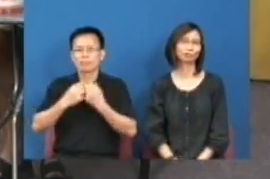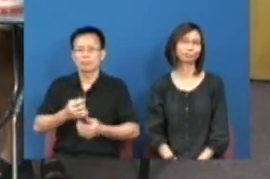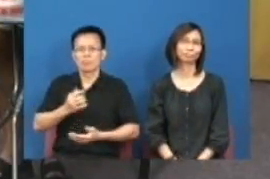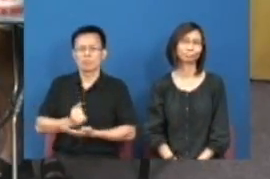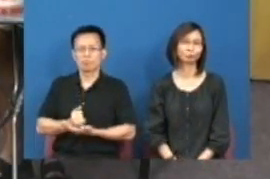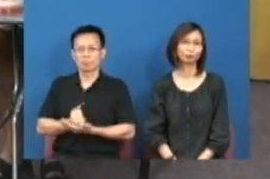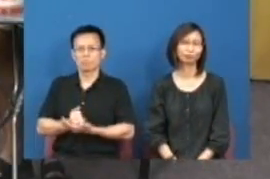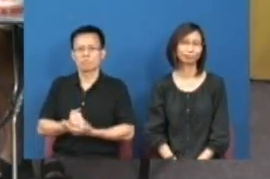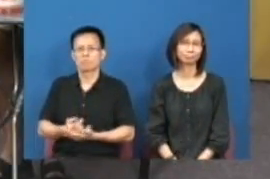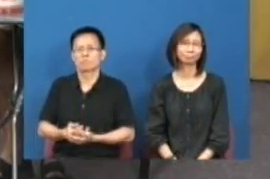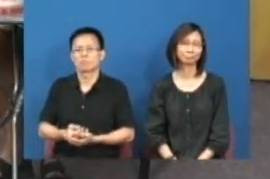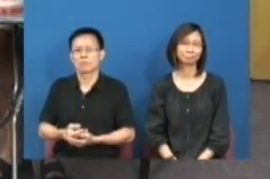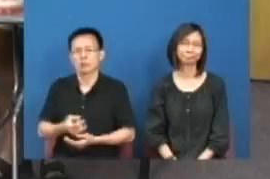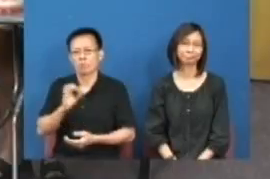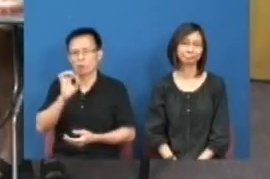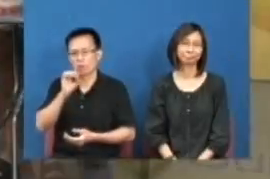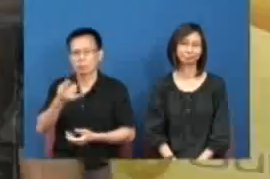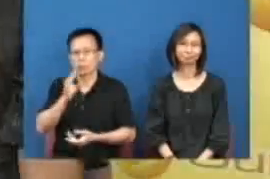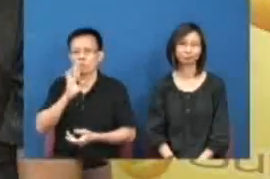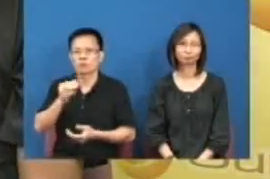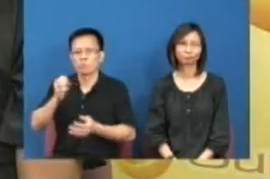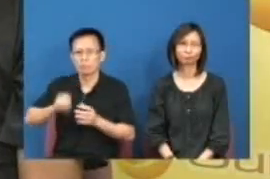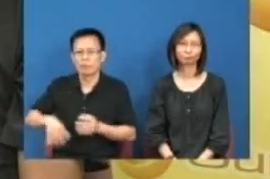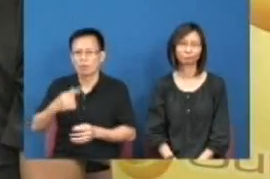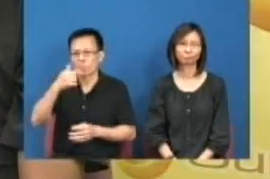嘅嘢咯。即係我唔知佢講乜嘢，係年